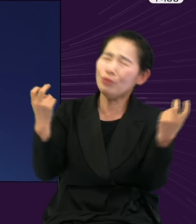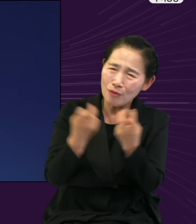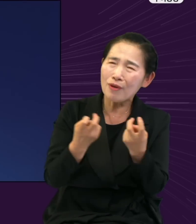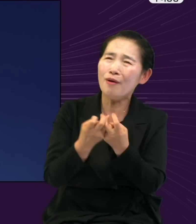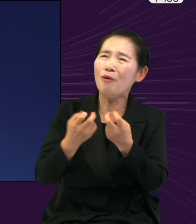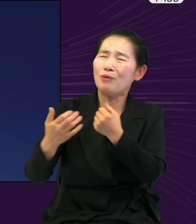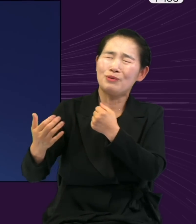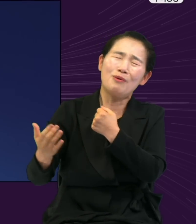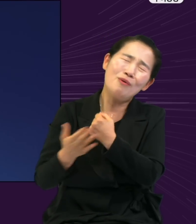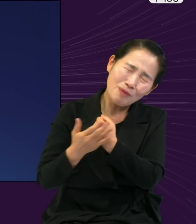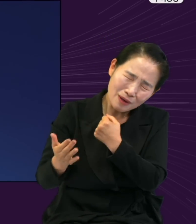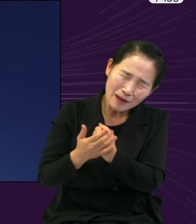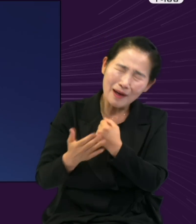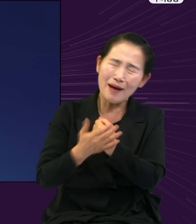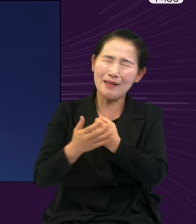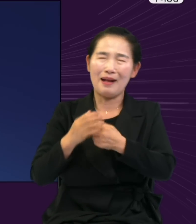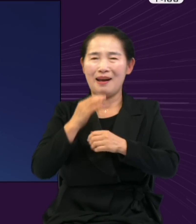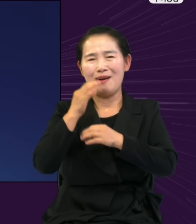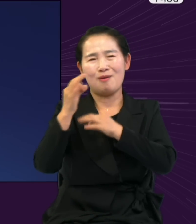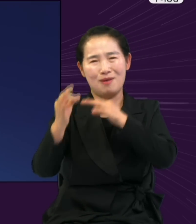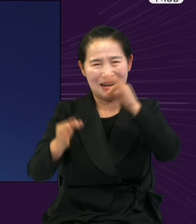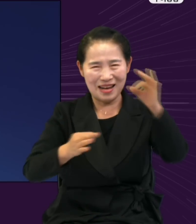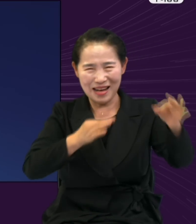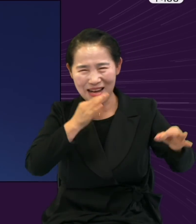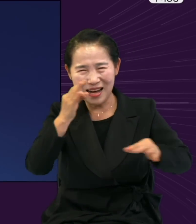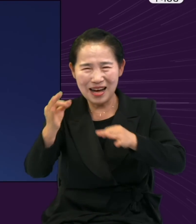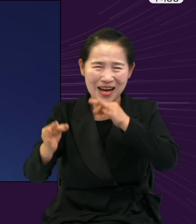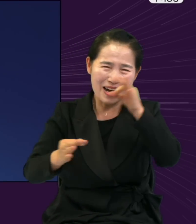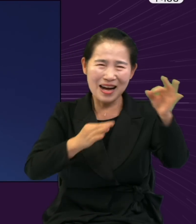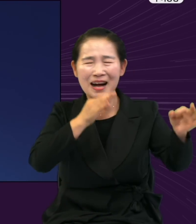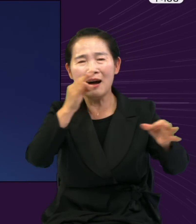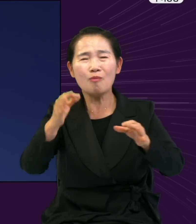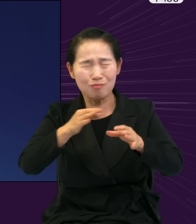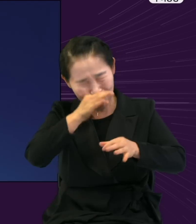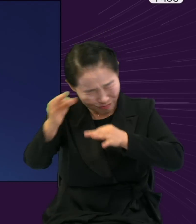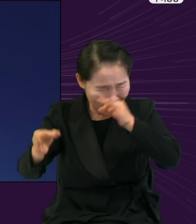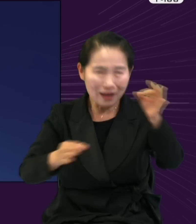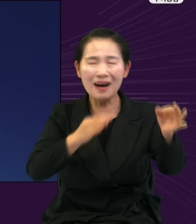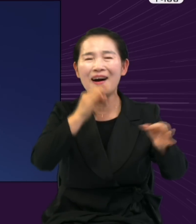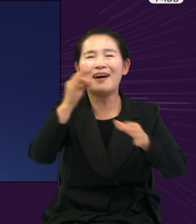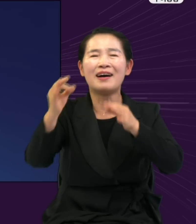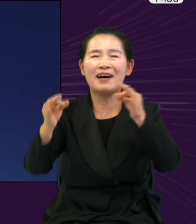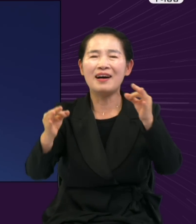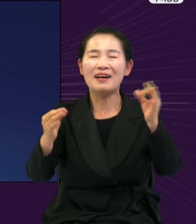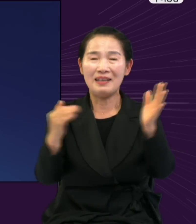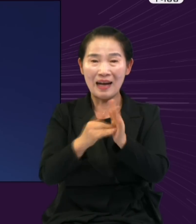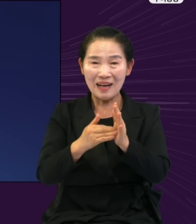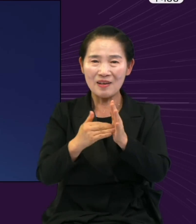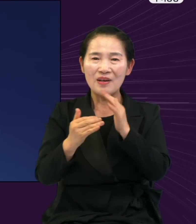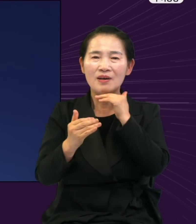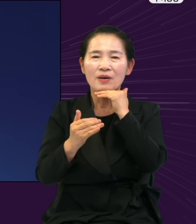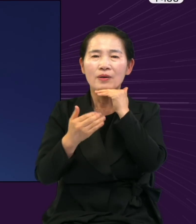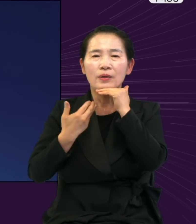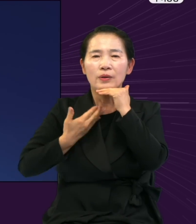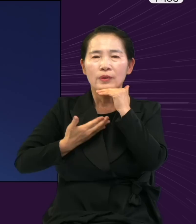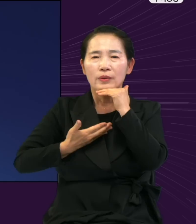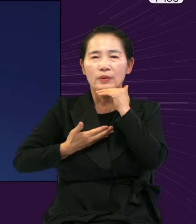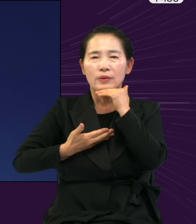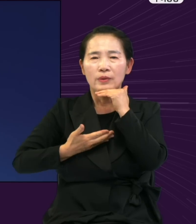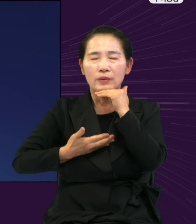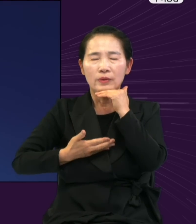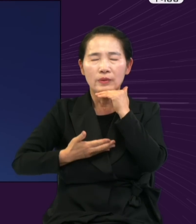라고 부르짖으셔야 됩니다. 부르짖으셔야 됩니다. 그리고 기다리십시오. 조용히 그분에게 귀를